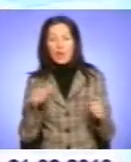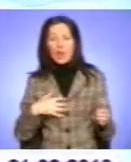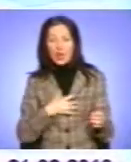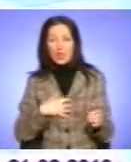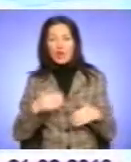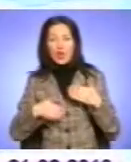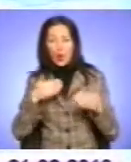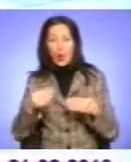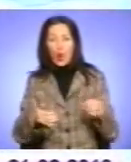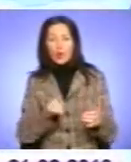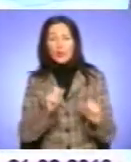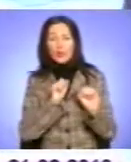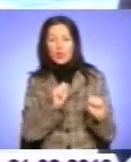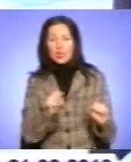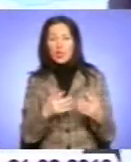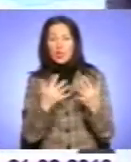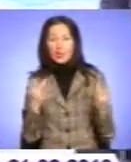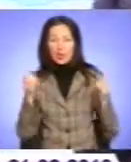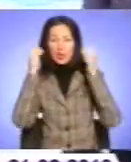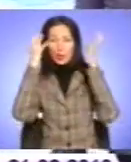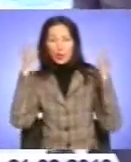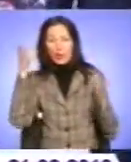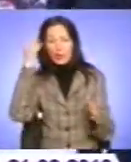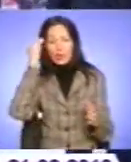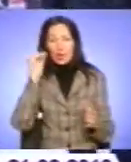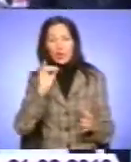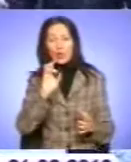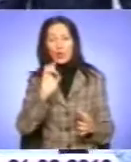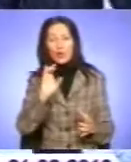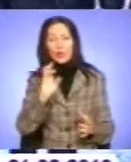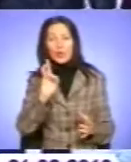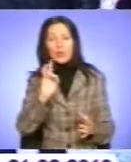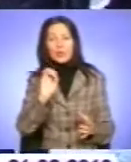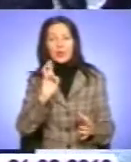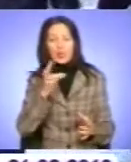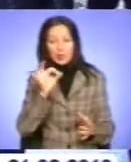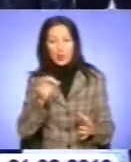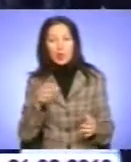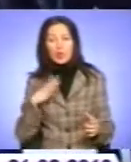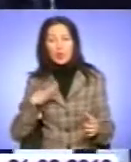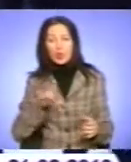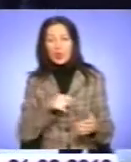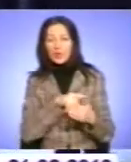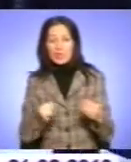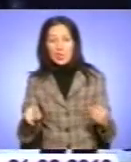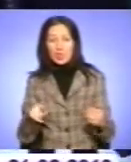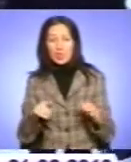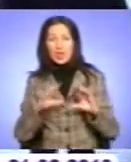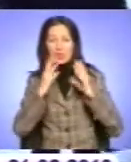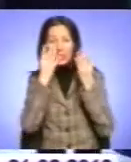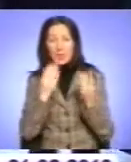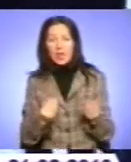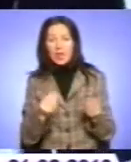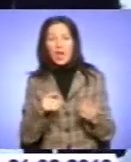захистити різноманіття культур, вважають у ЮНЕСКО, і сподіваються, що відзначення Міжнародного дня рідної мови зверне увагу